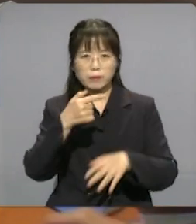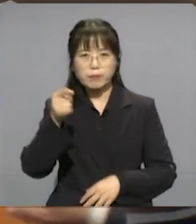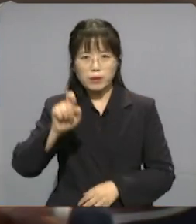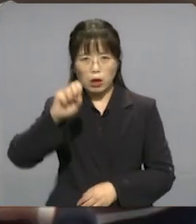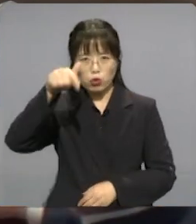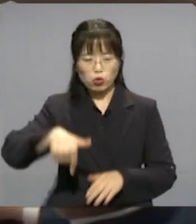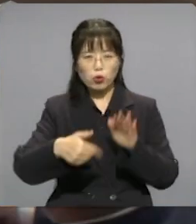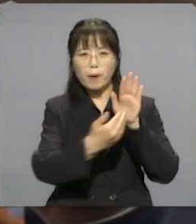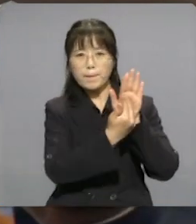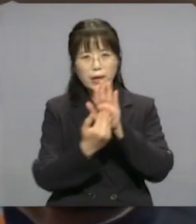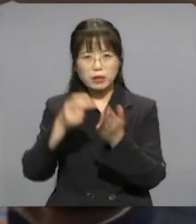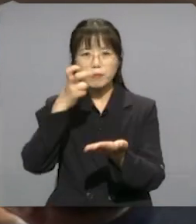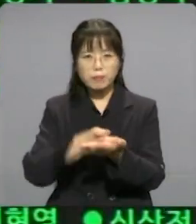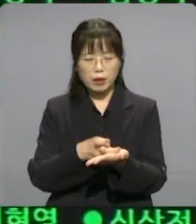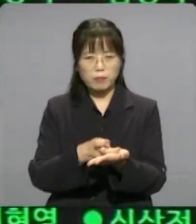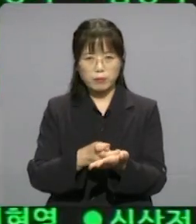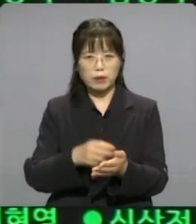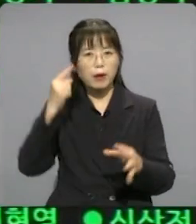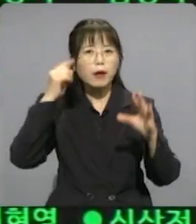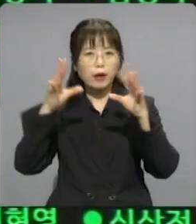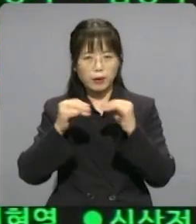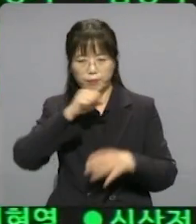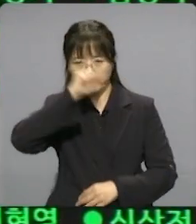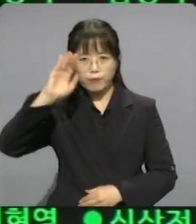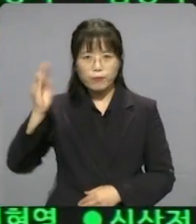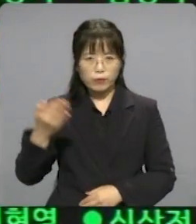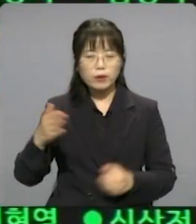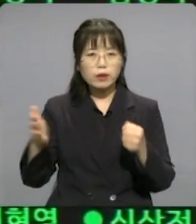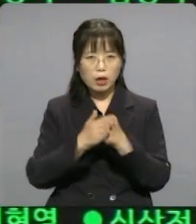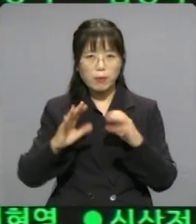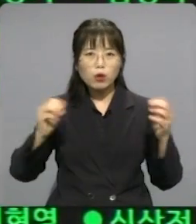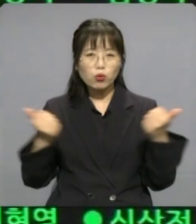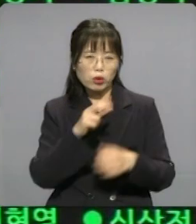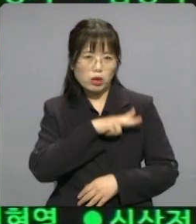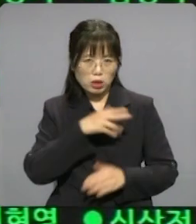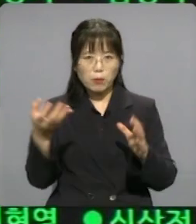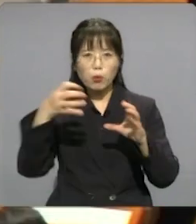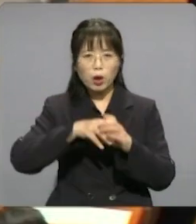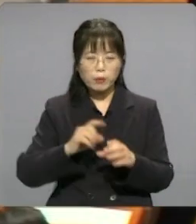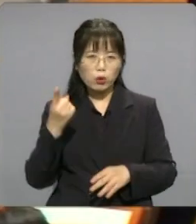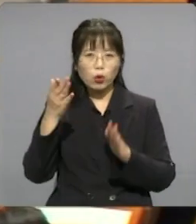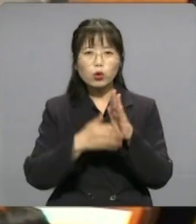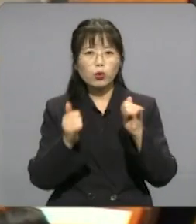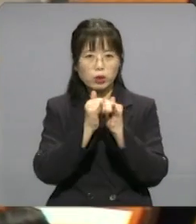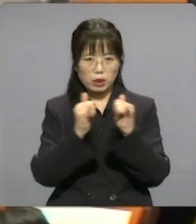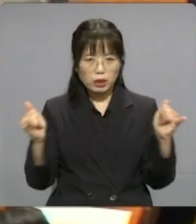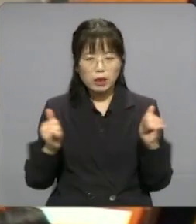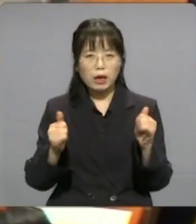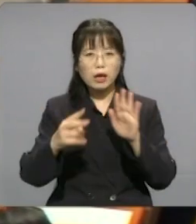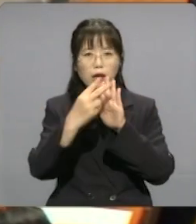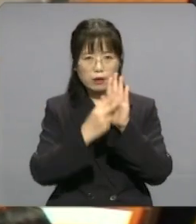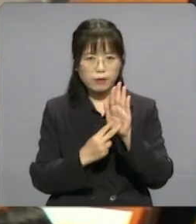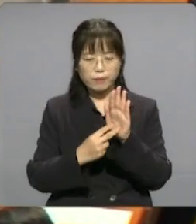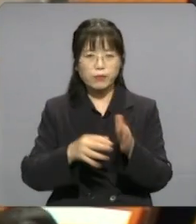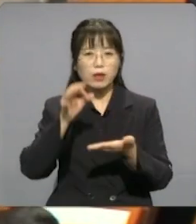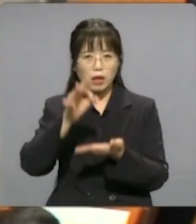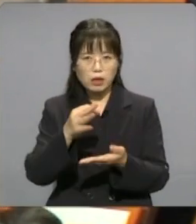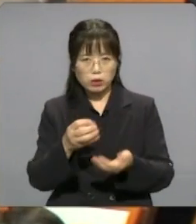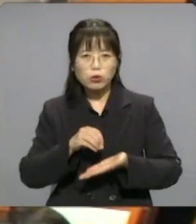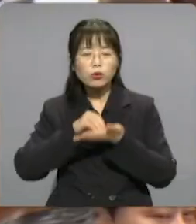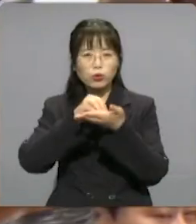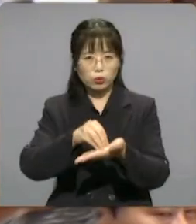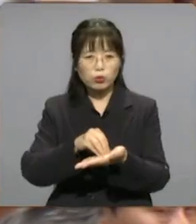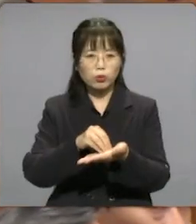방지법이 만장일치로 통과됐습니다. 이로써 국회의원을 포함한 고위공직자는 가상자산을 재산으로